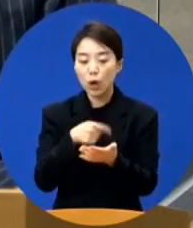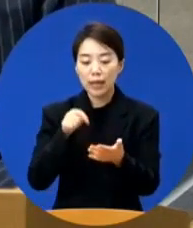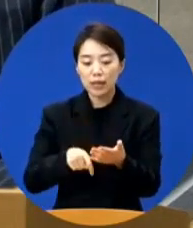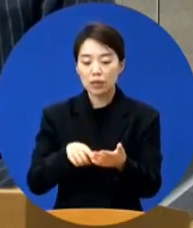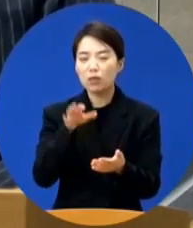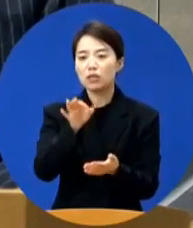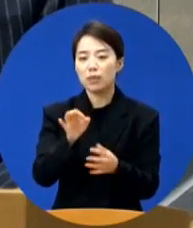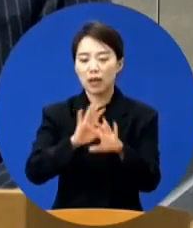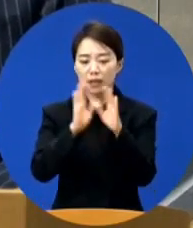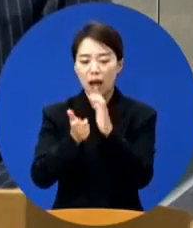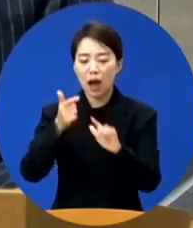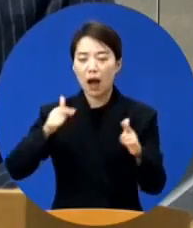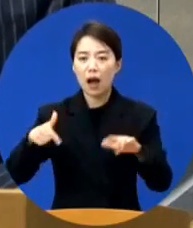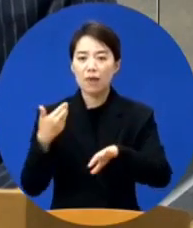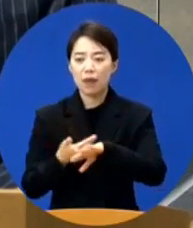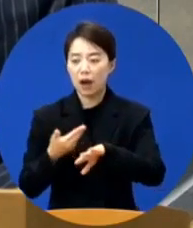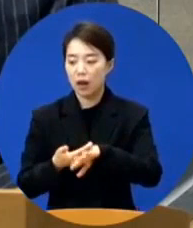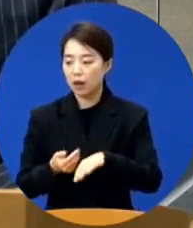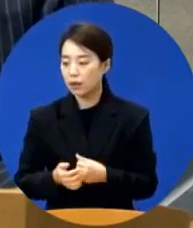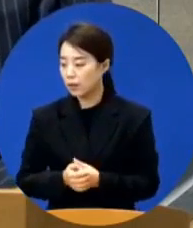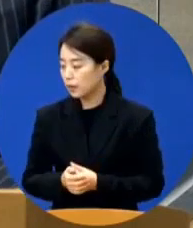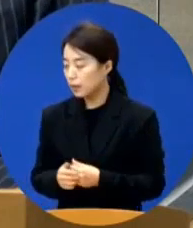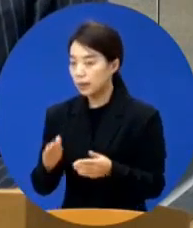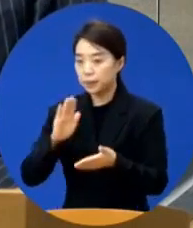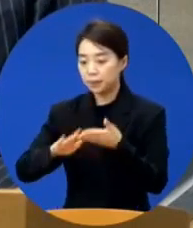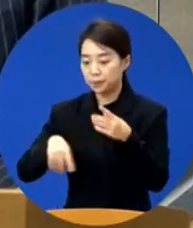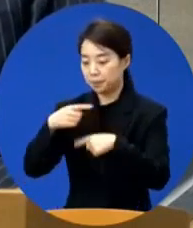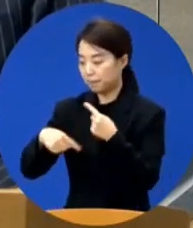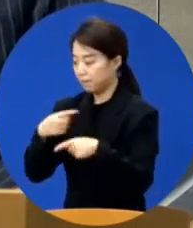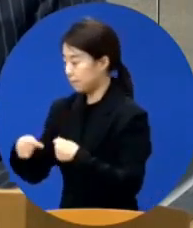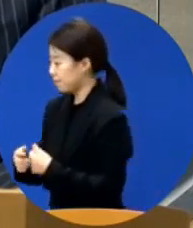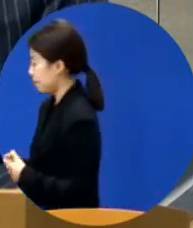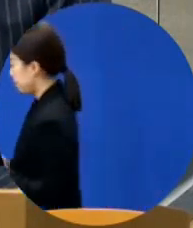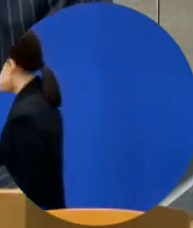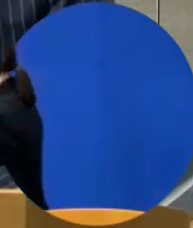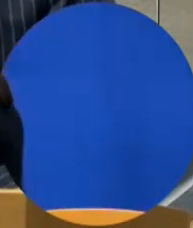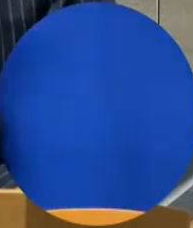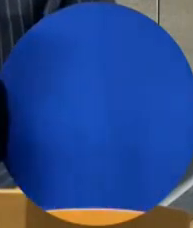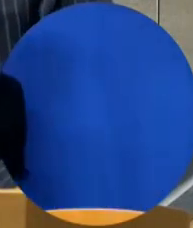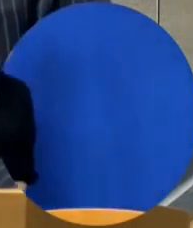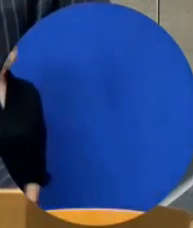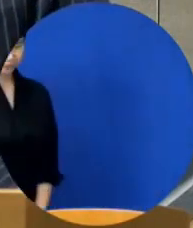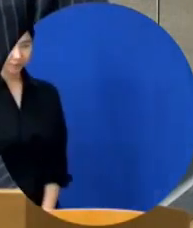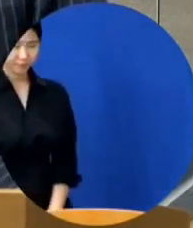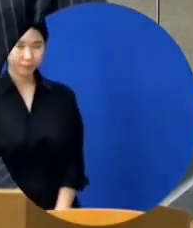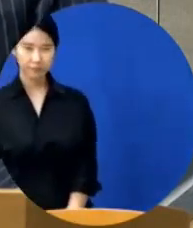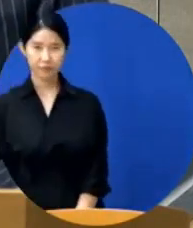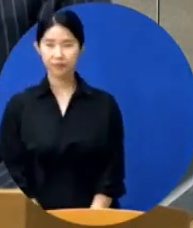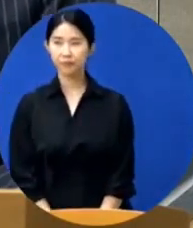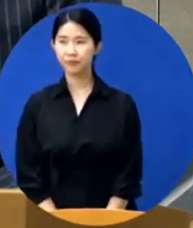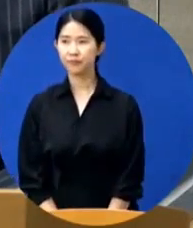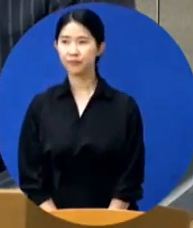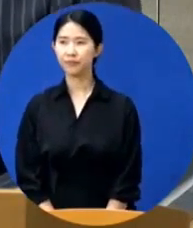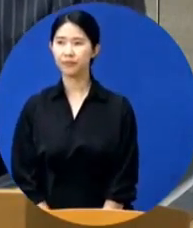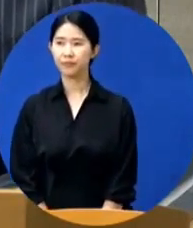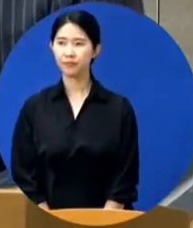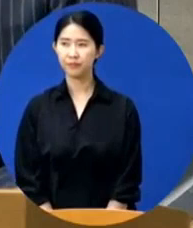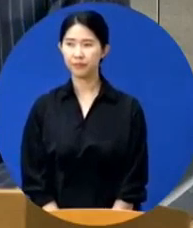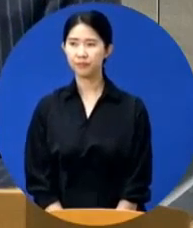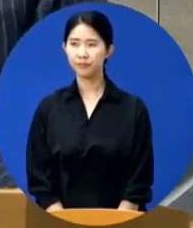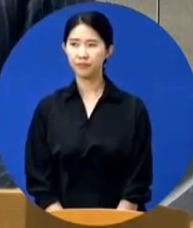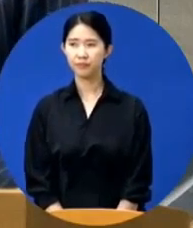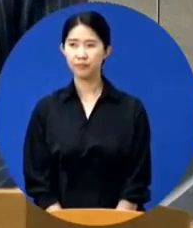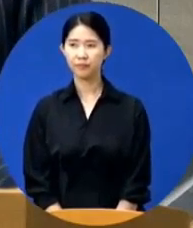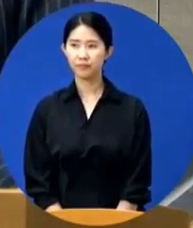기사님, 의원한테 보고하는 이 서류를 이렇게 올 때마다 틀리게 하고 이해할 수 없는 숫자로 가득